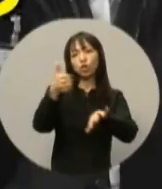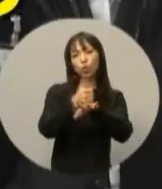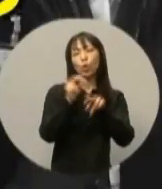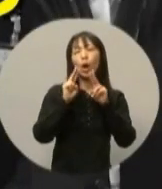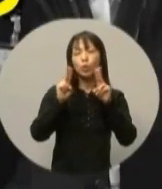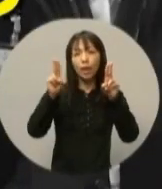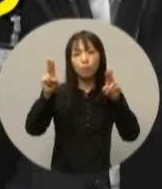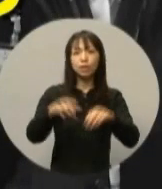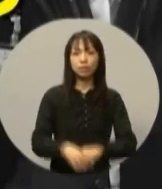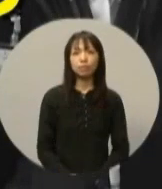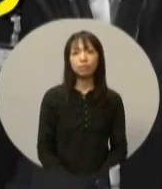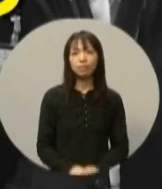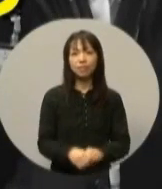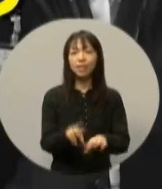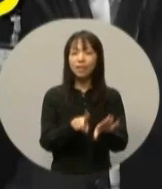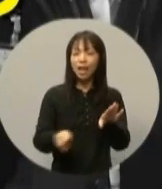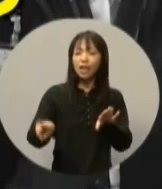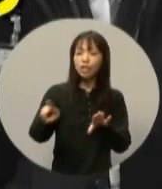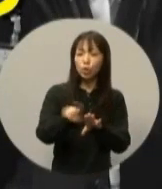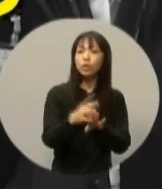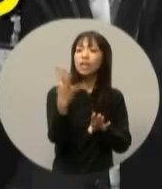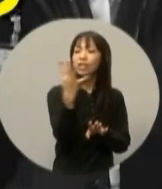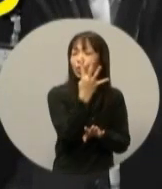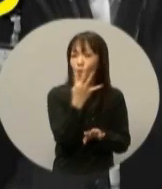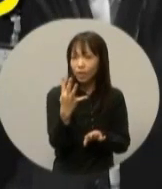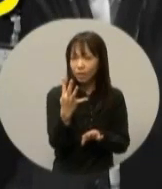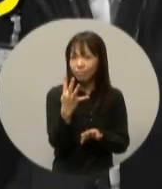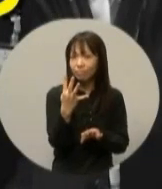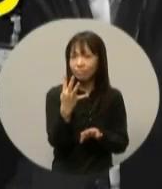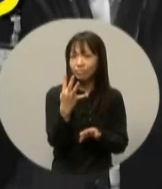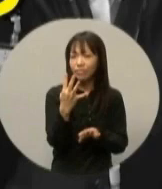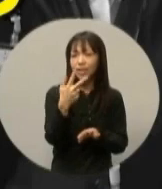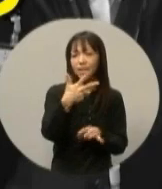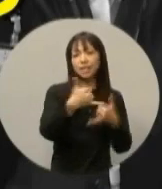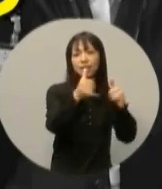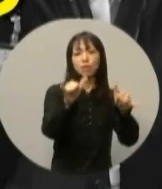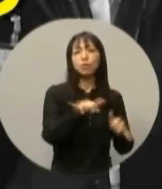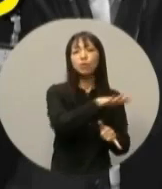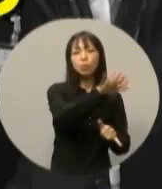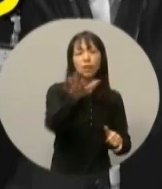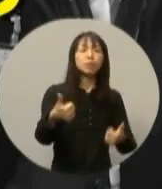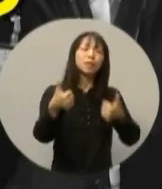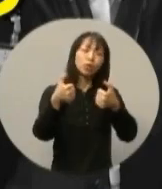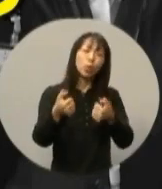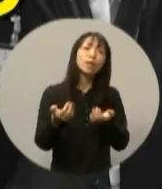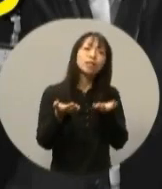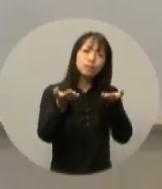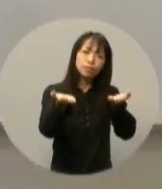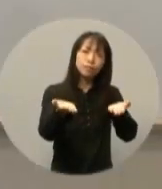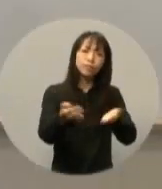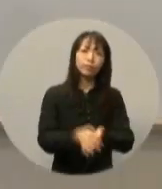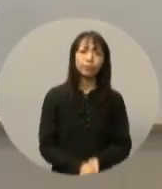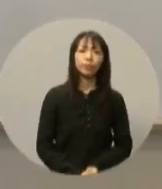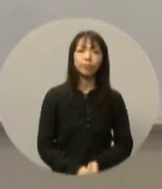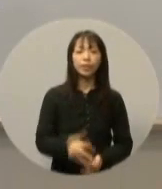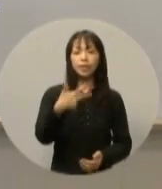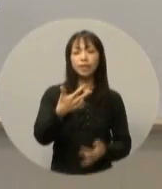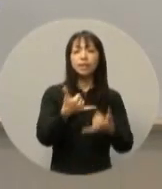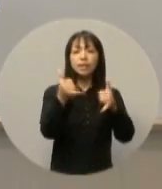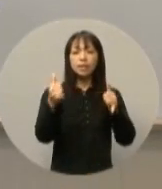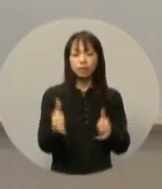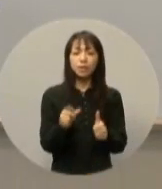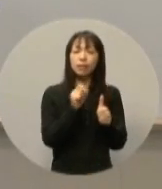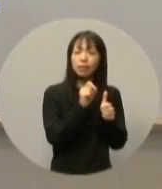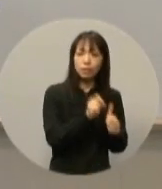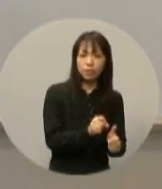まず代表して4人の新人職員から市民の皆様へご挨拶え市民家